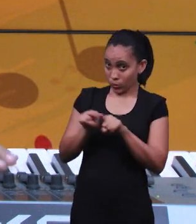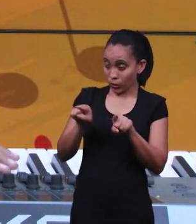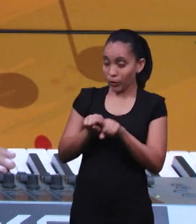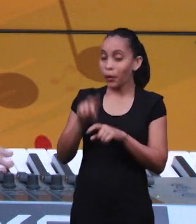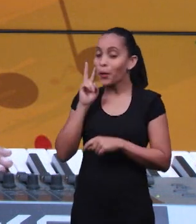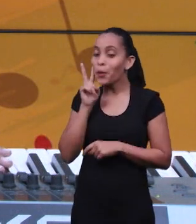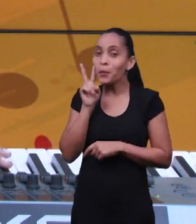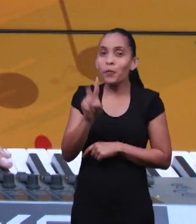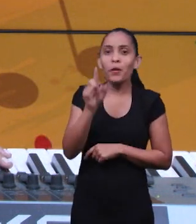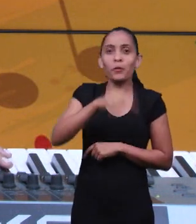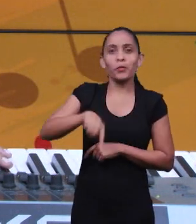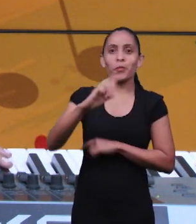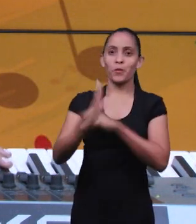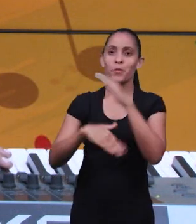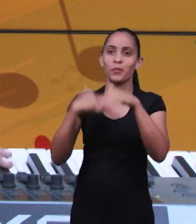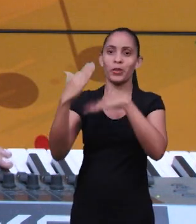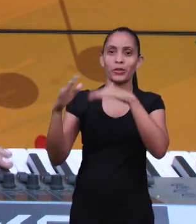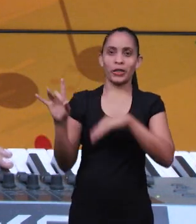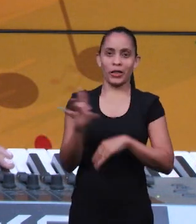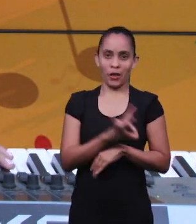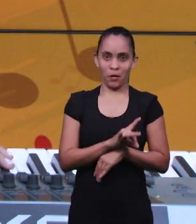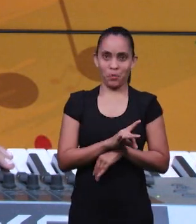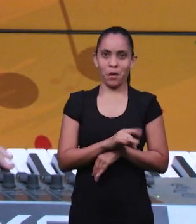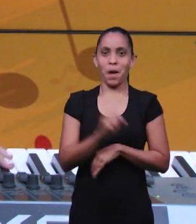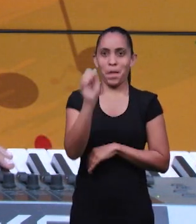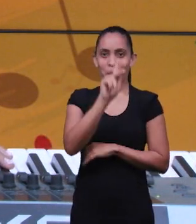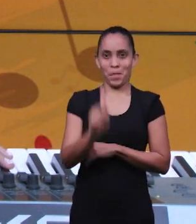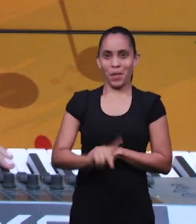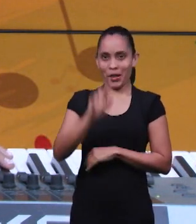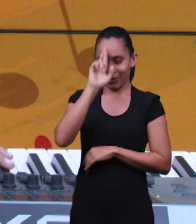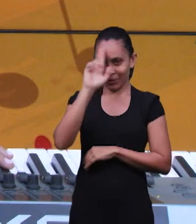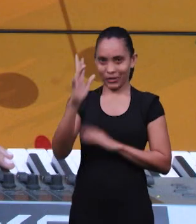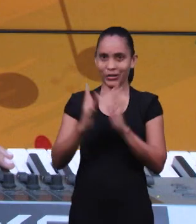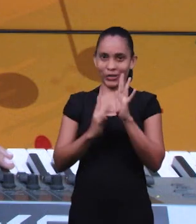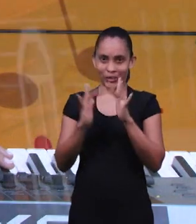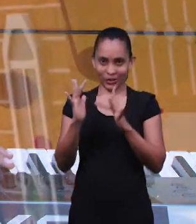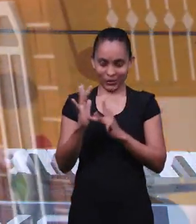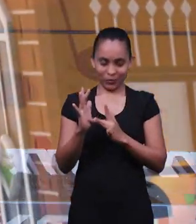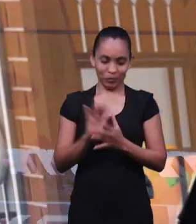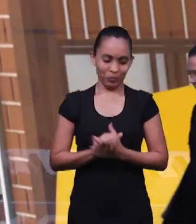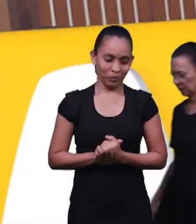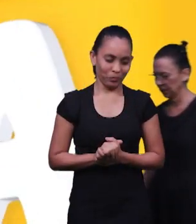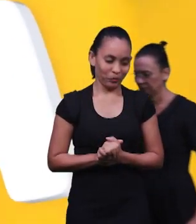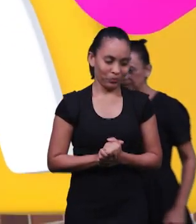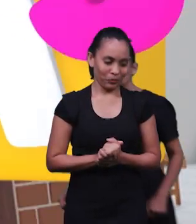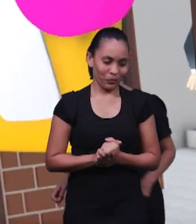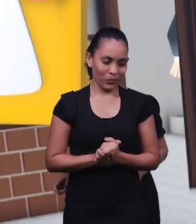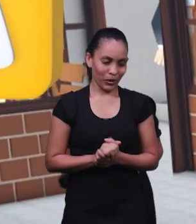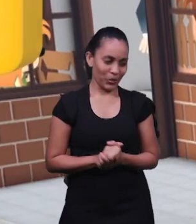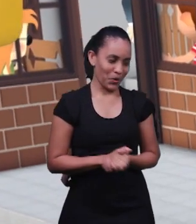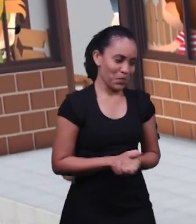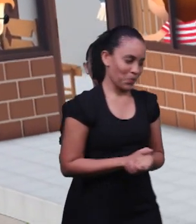veut accompagner la croissance de chaque frère. La paix du Seigneur et à la prochaine étude.